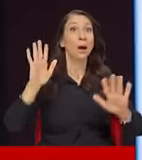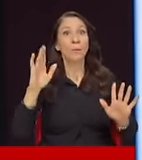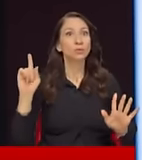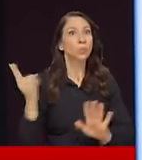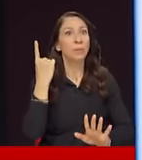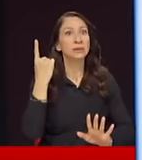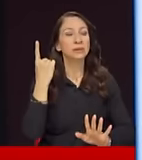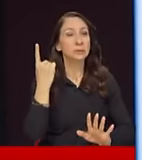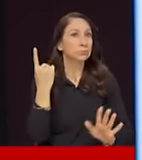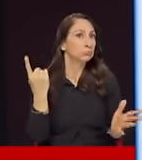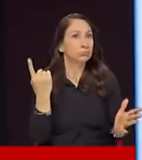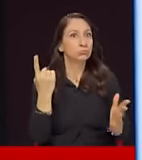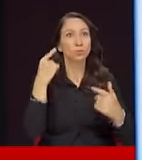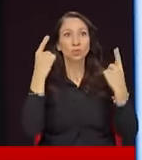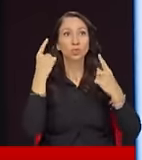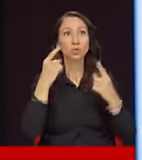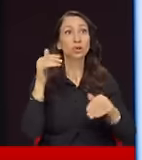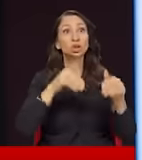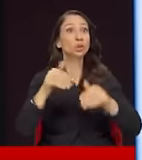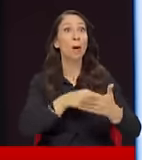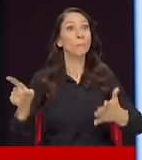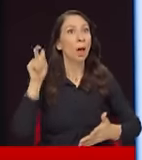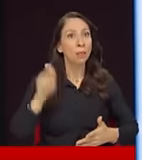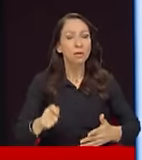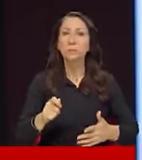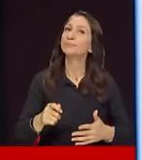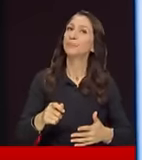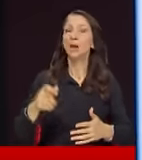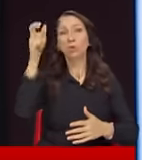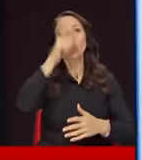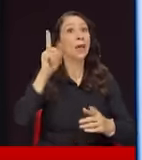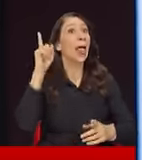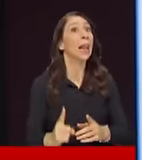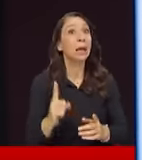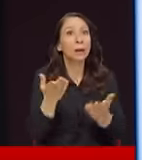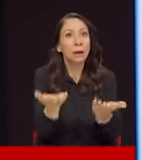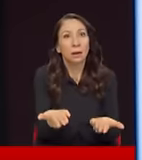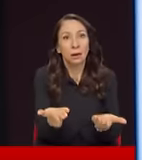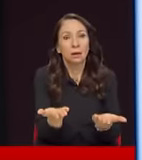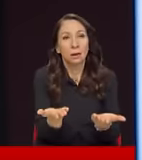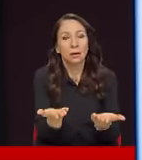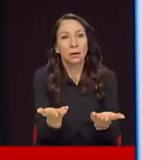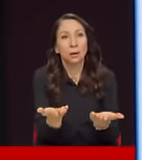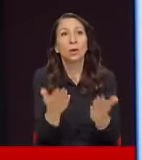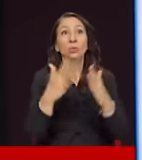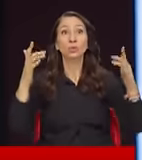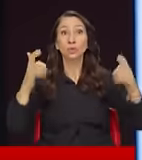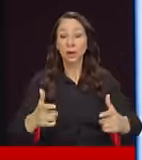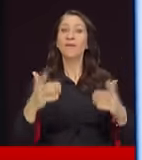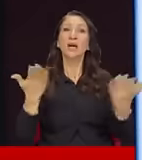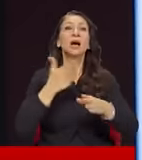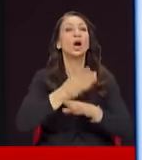bir sürpriz gibi algılandı. Seçim iptal edildi. Türkiye tarihinde ilk kez böyle bir şey yaşanıyor büyükşehirde